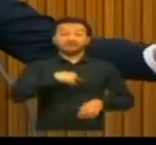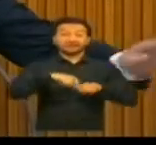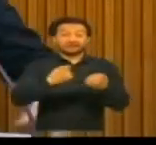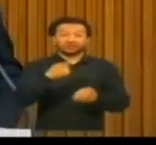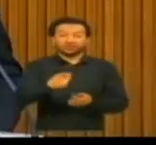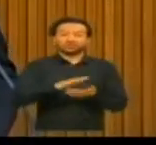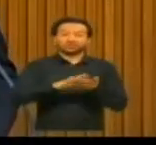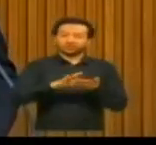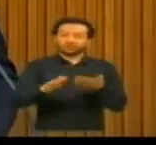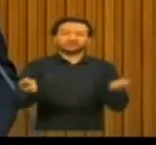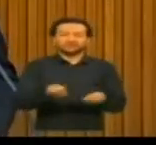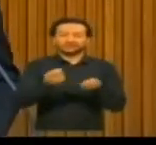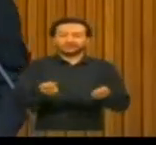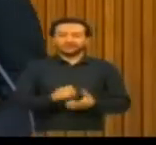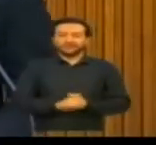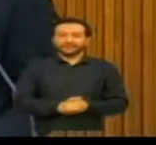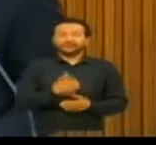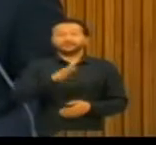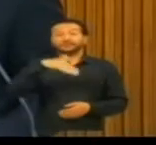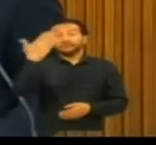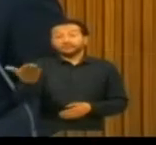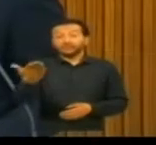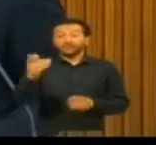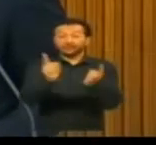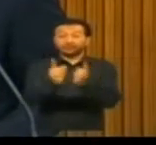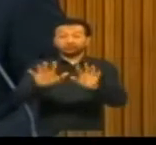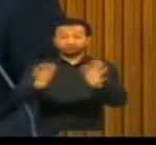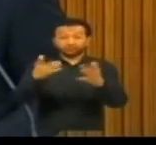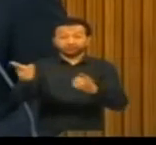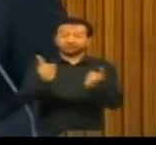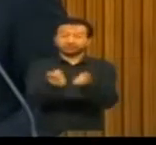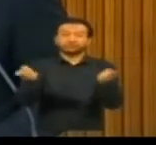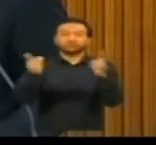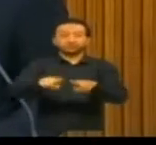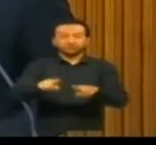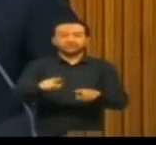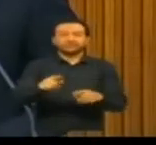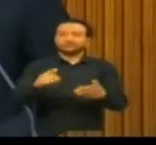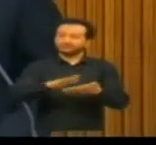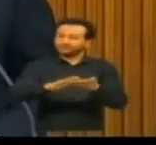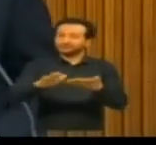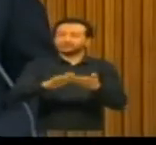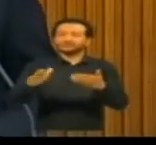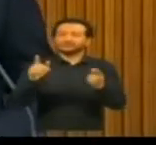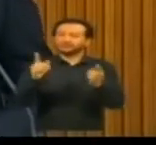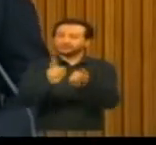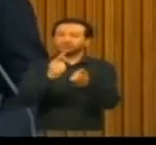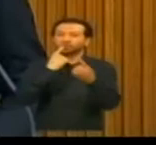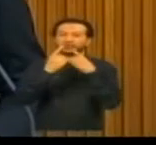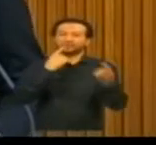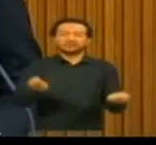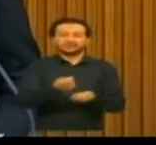onları gidermeye çalışırız. Başkalarının arası bozuksa onları bir araya getirmeye, bir arada onları konuşturmaya